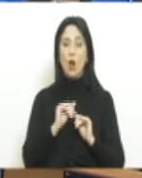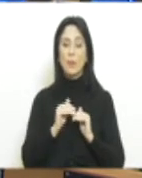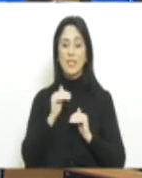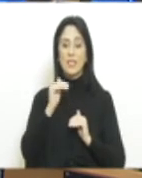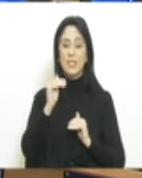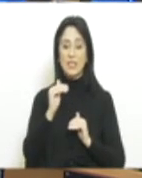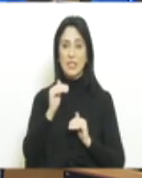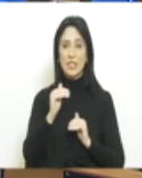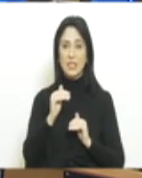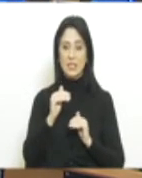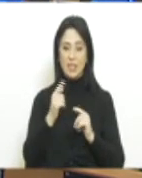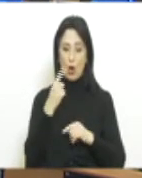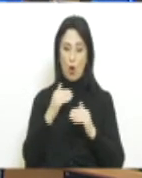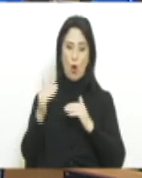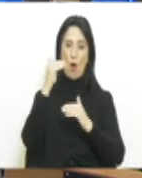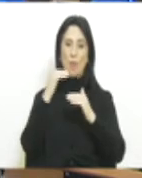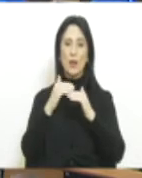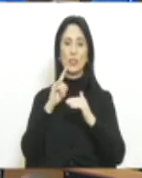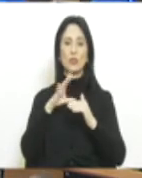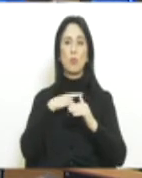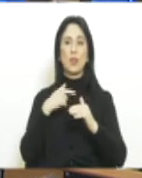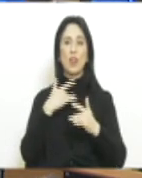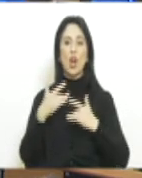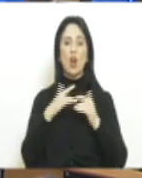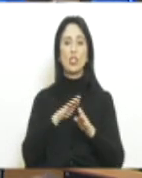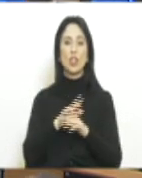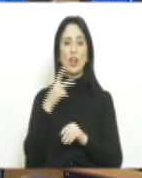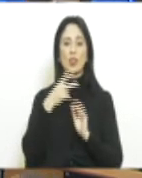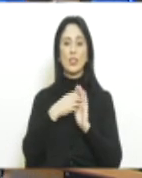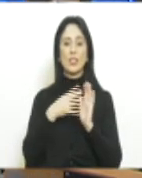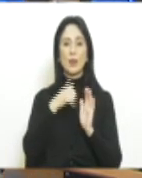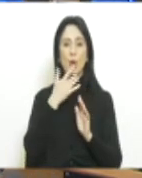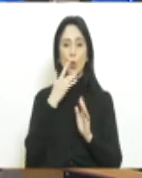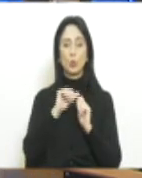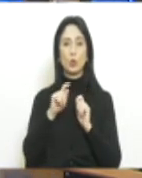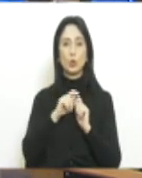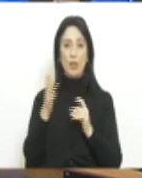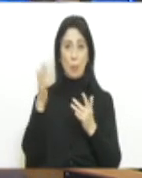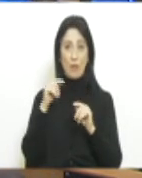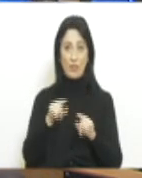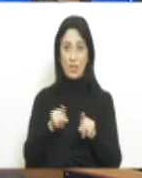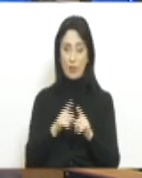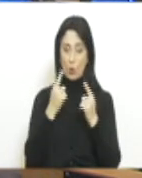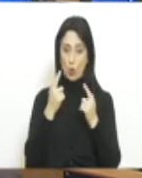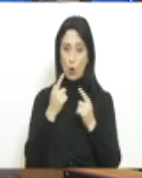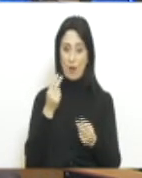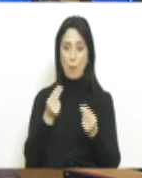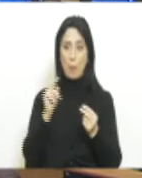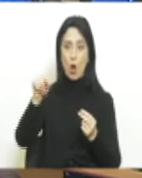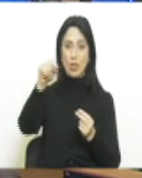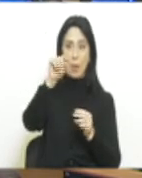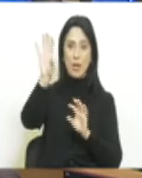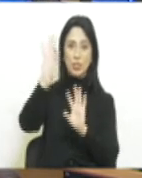იგივე ნიშნულზე დაბრუნებისათვის მნიშვნელოვან როლს შეასრულებს უცხოური ინვესტიციების მოზიდვა, ასევე გლობალური მოთამაშეების